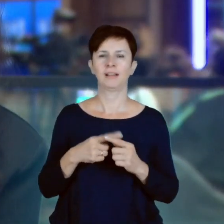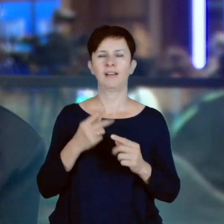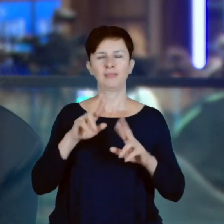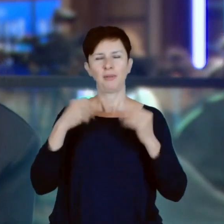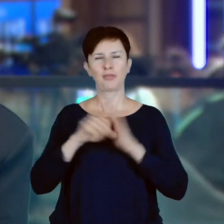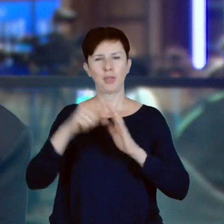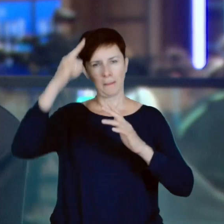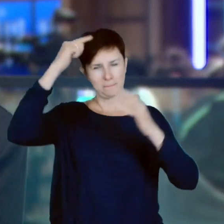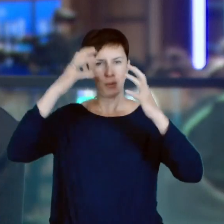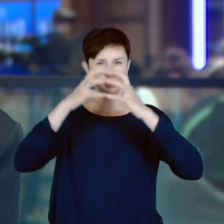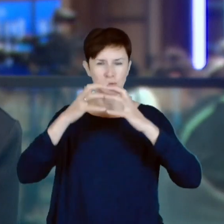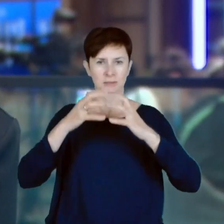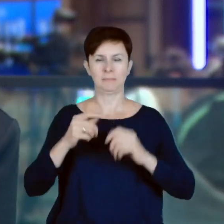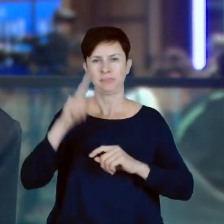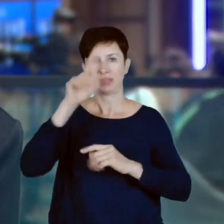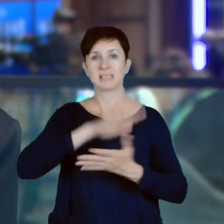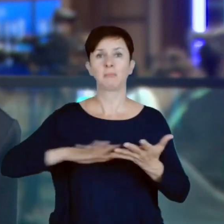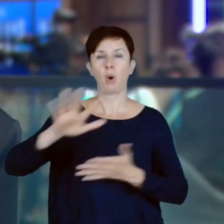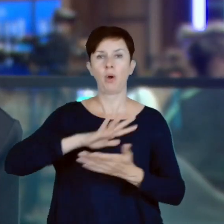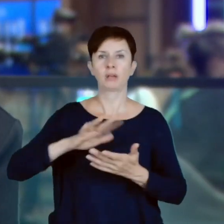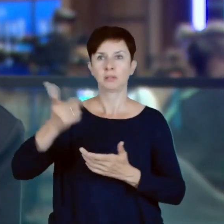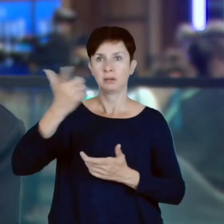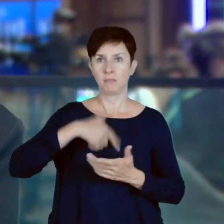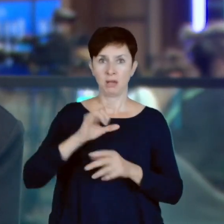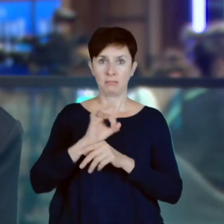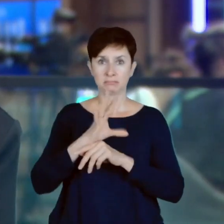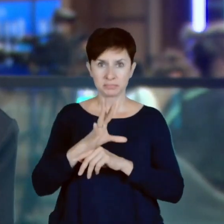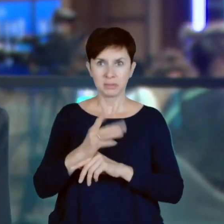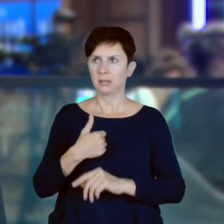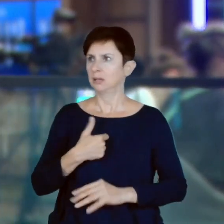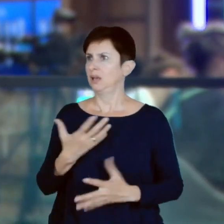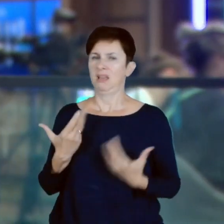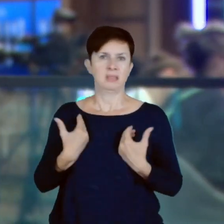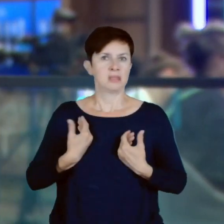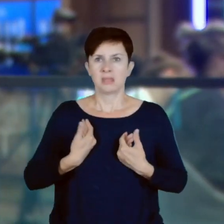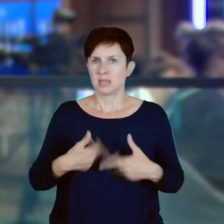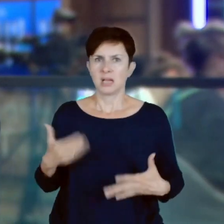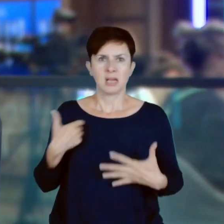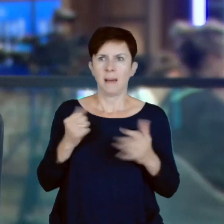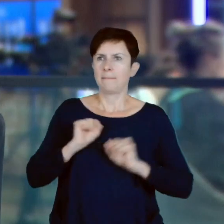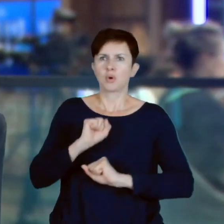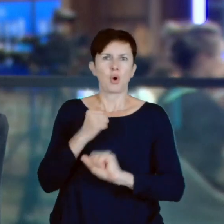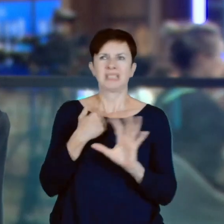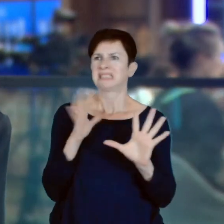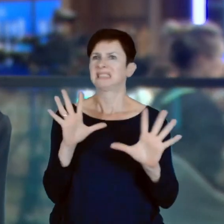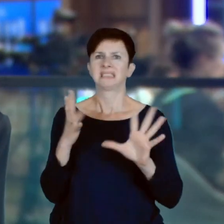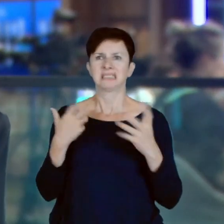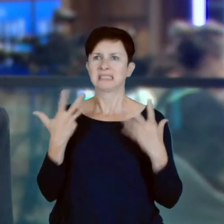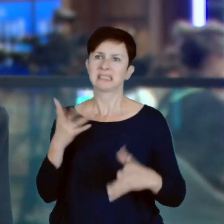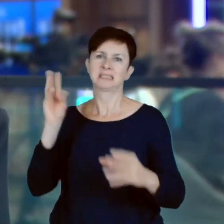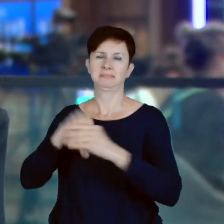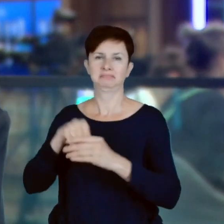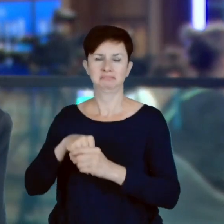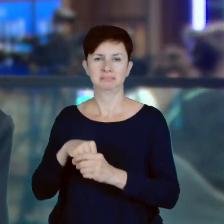odrzucenie społeczne jest dla nas po prostu rzeczą nie do zniesienia, prawda? My się przed tym bardzo bronimy. Więc i to tutaj dlaczego o tym mówię. Z jednej